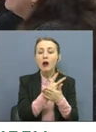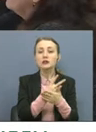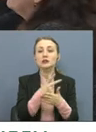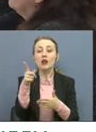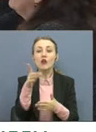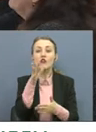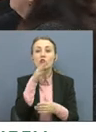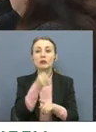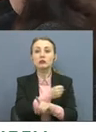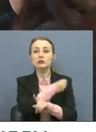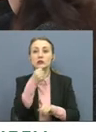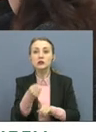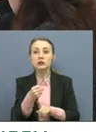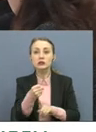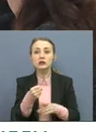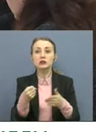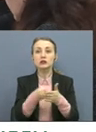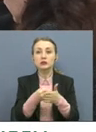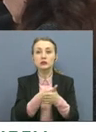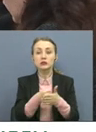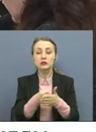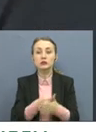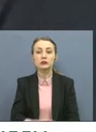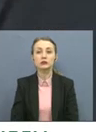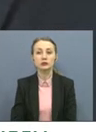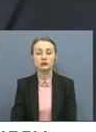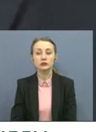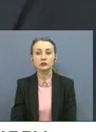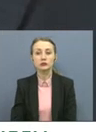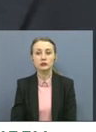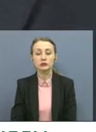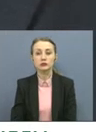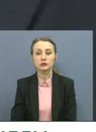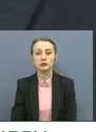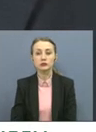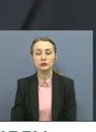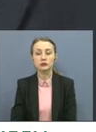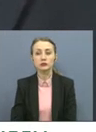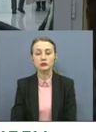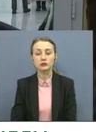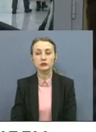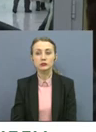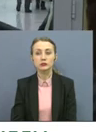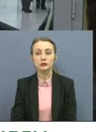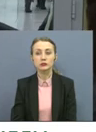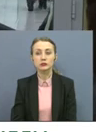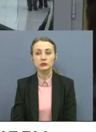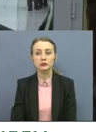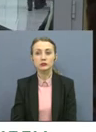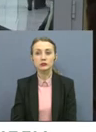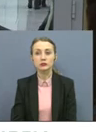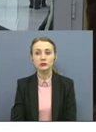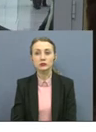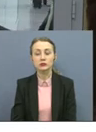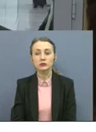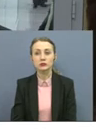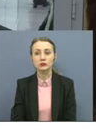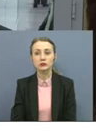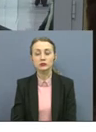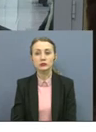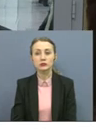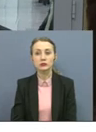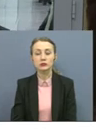еместігі жайында облыс басшысына ұсыным жолдамақ. Он признает свою вину. Я думаю, что вина его очевидна.